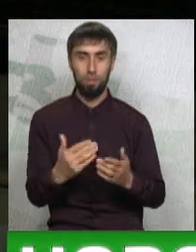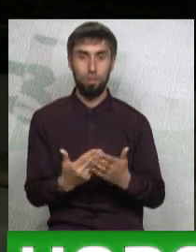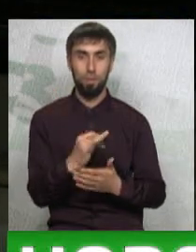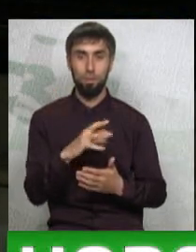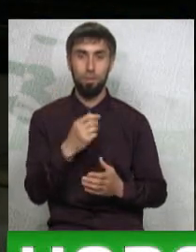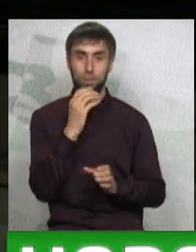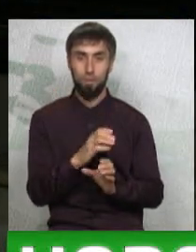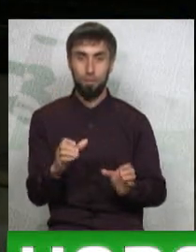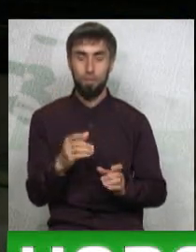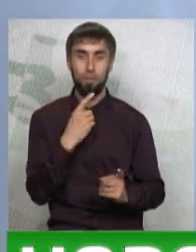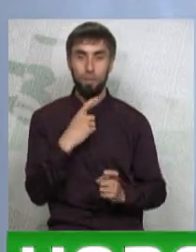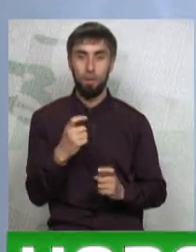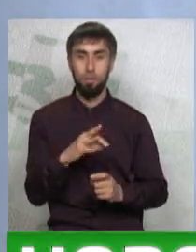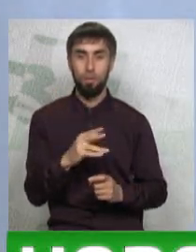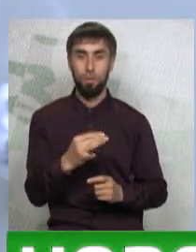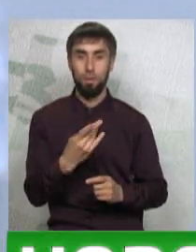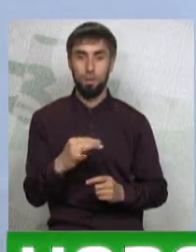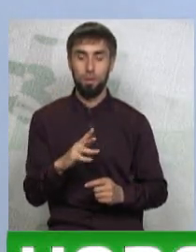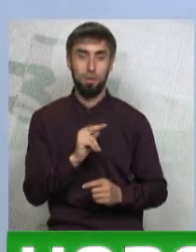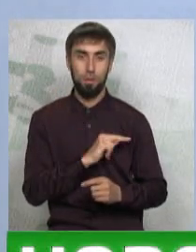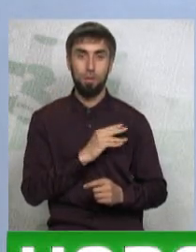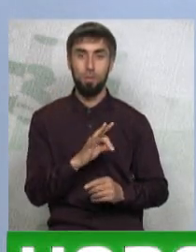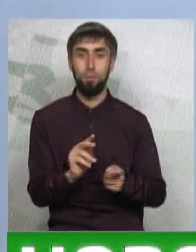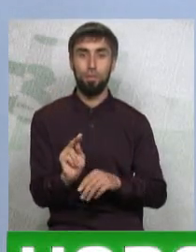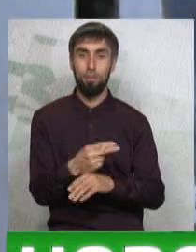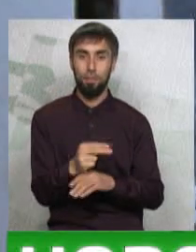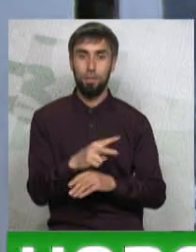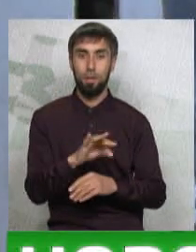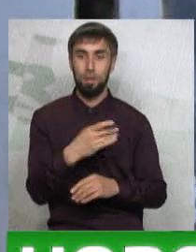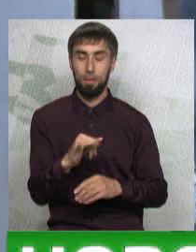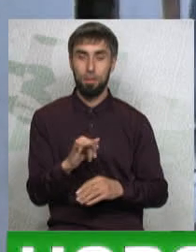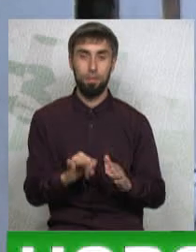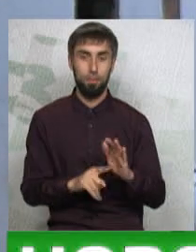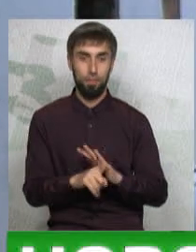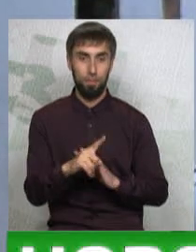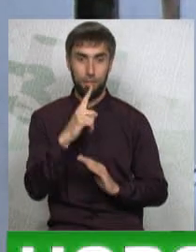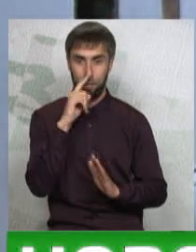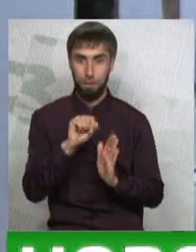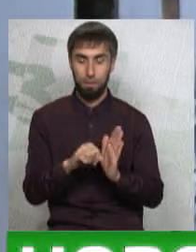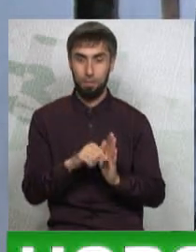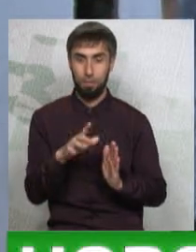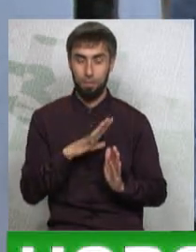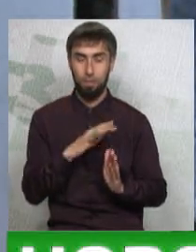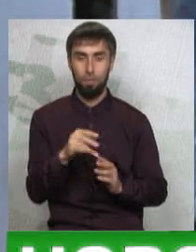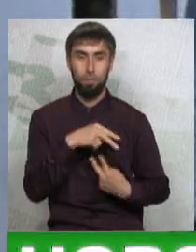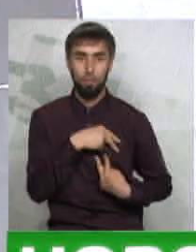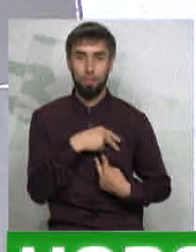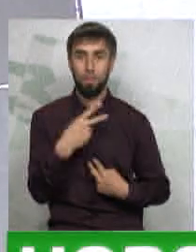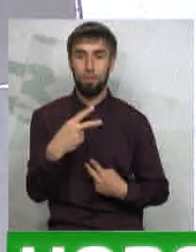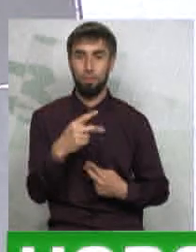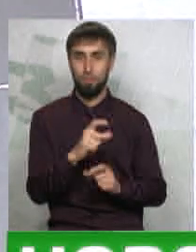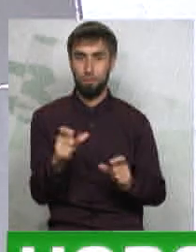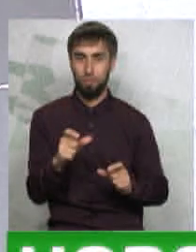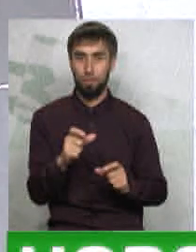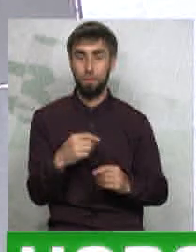система отопления, надежные коммуникации. Работа по реконструкции лицея началась в конце зимы. Сейчас на объекте трудится порядка 20